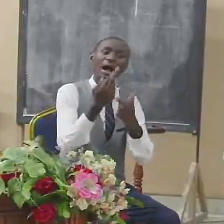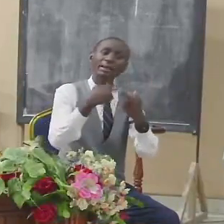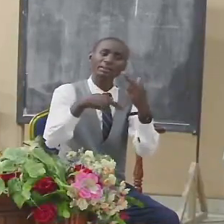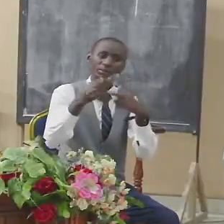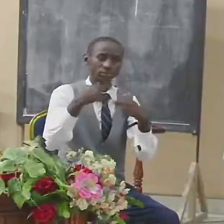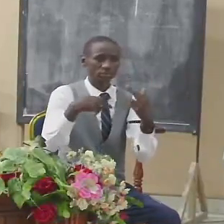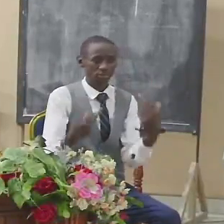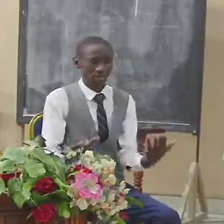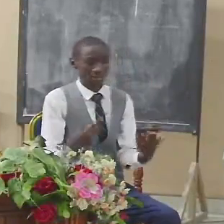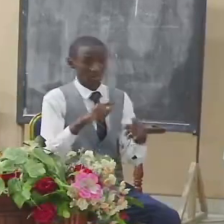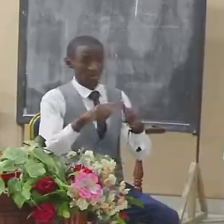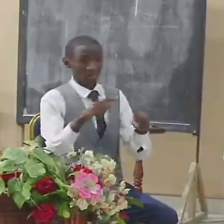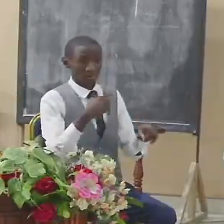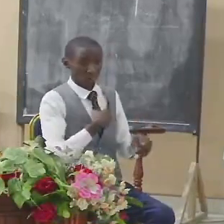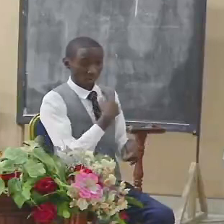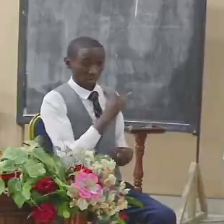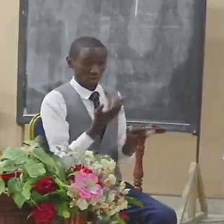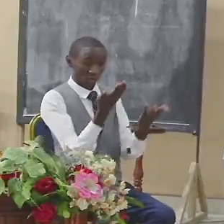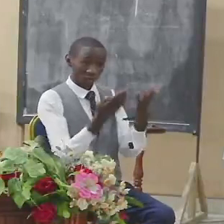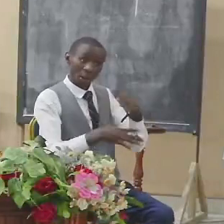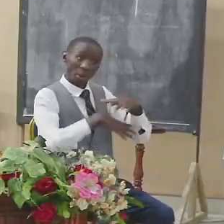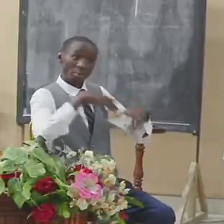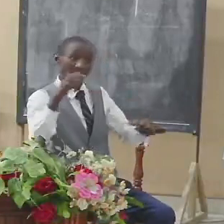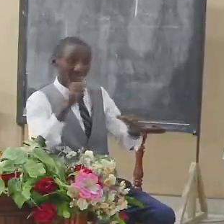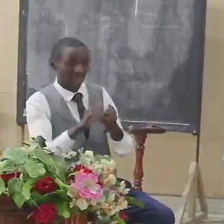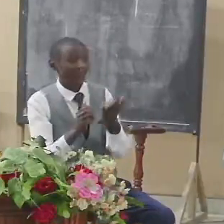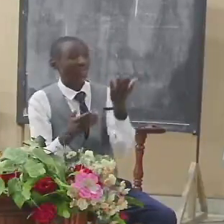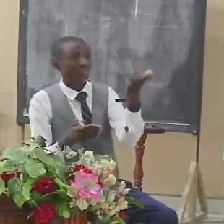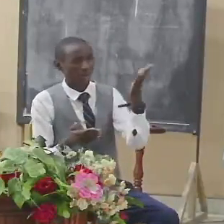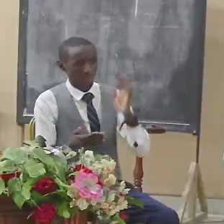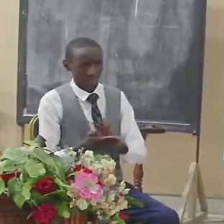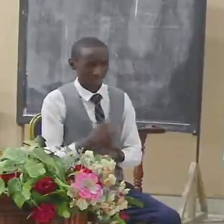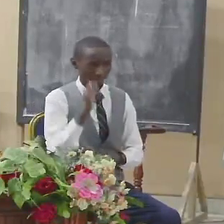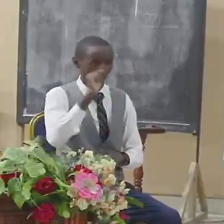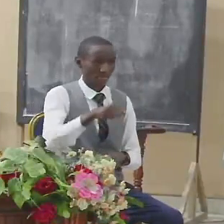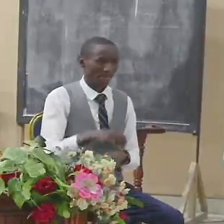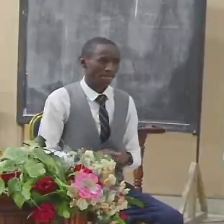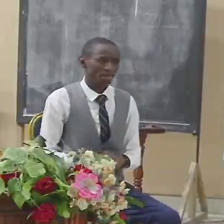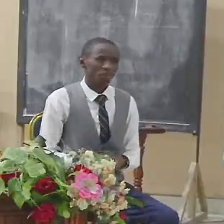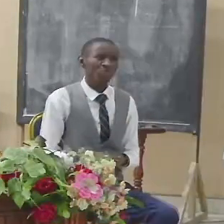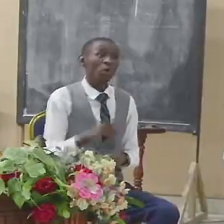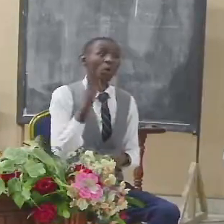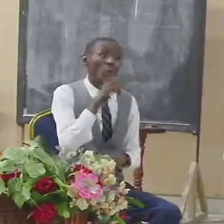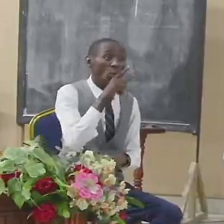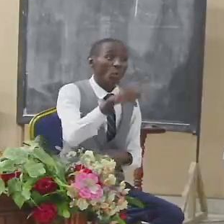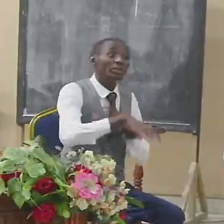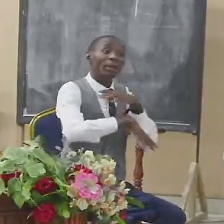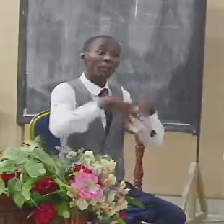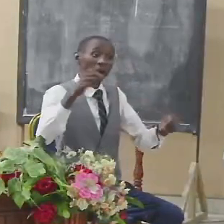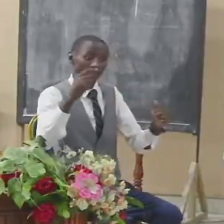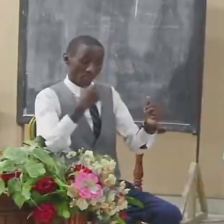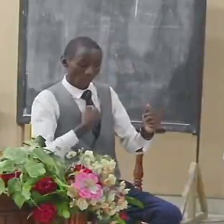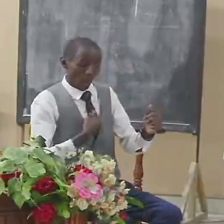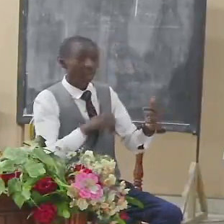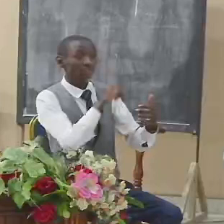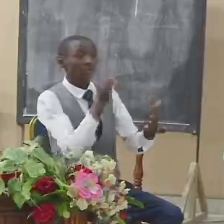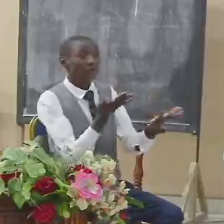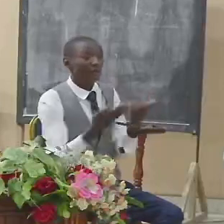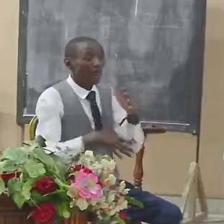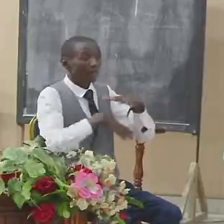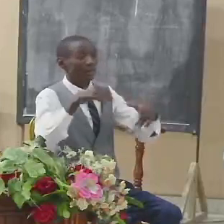kurudia. Moi. Mie, je vais partir avec toi. Ndaenda na wewe. Oui. Ndio. Utira. Kwenye utaenda. Moi, j'irai avec na mimi ndaenda na